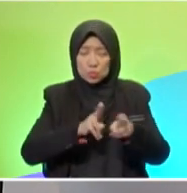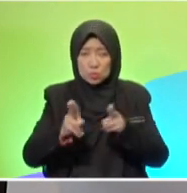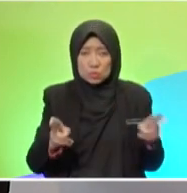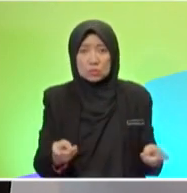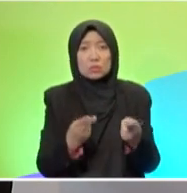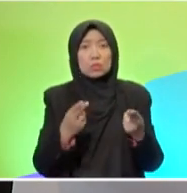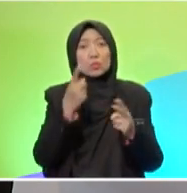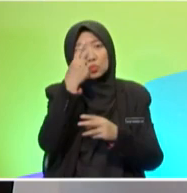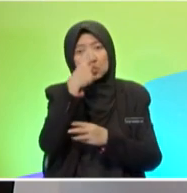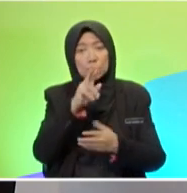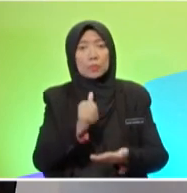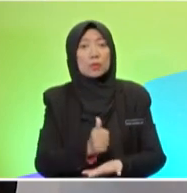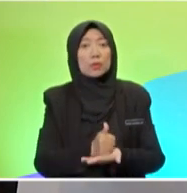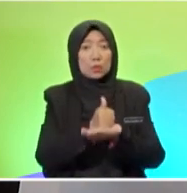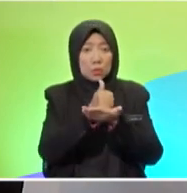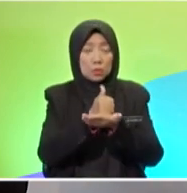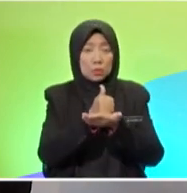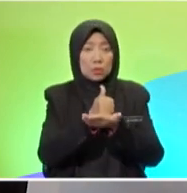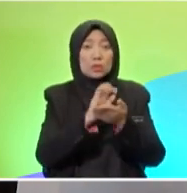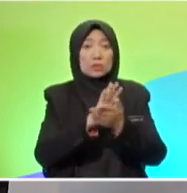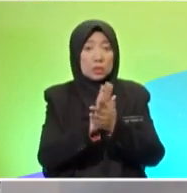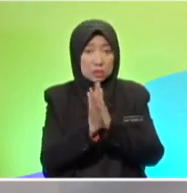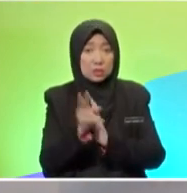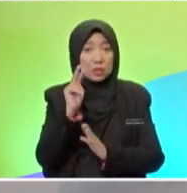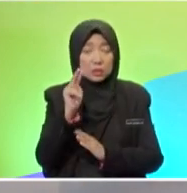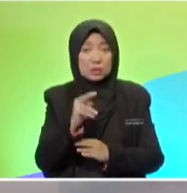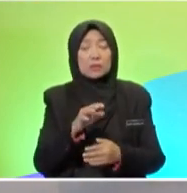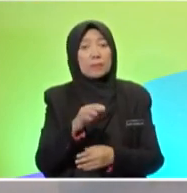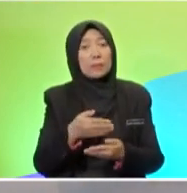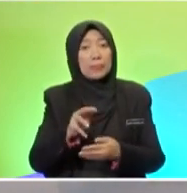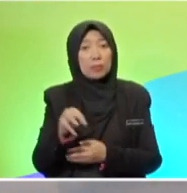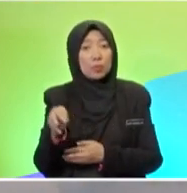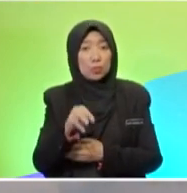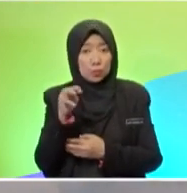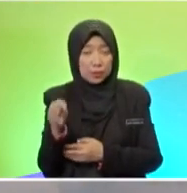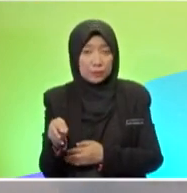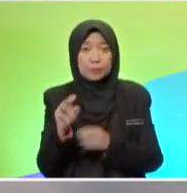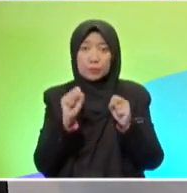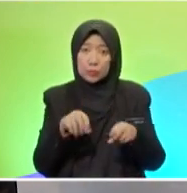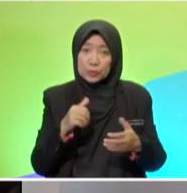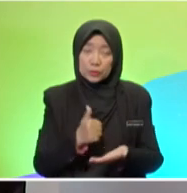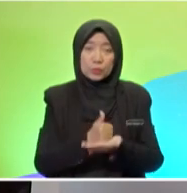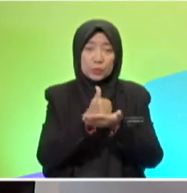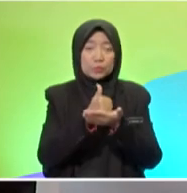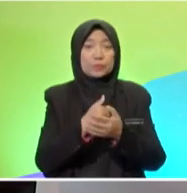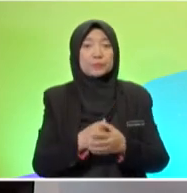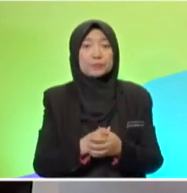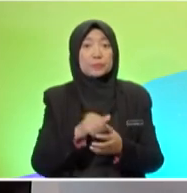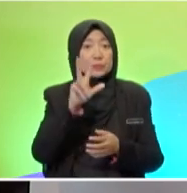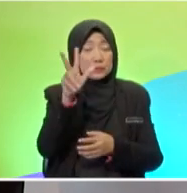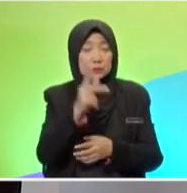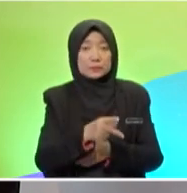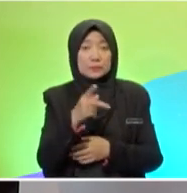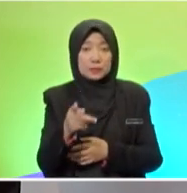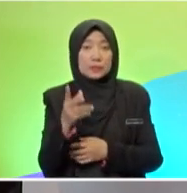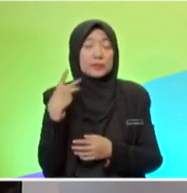itu tadi jadi anak-anak mari kita ini nanti mereka akan memilih beberapa situasi Mira dan mereka akan coba untuk kenal pasti 3 hari